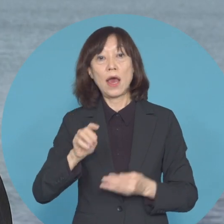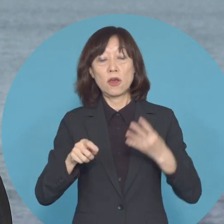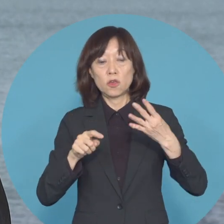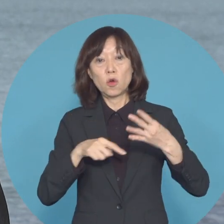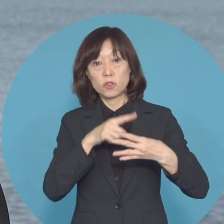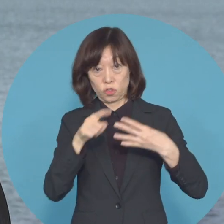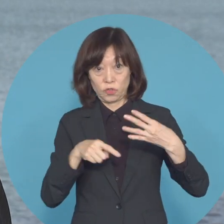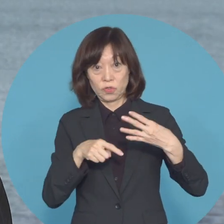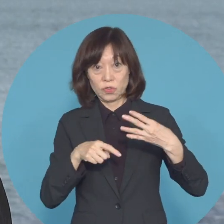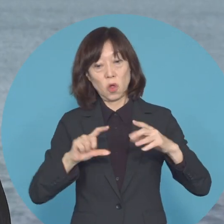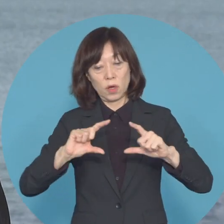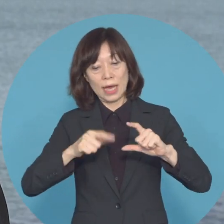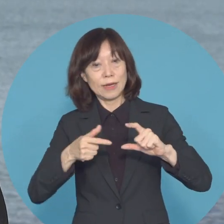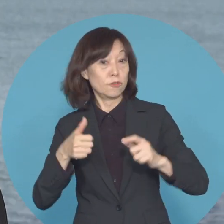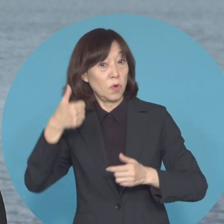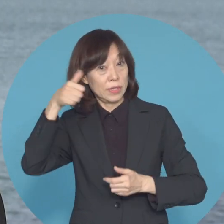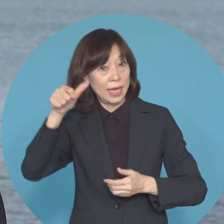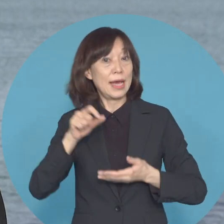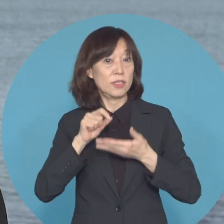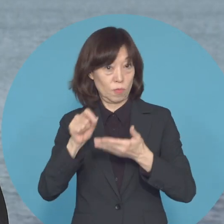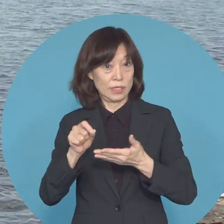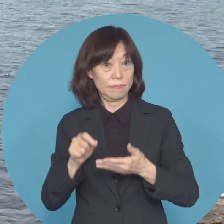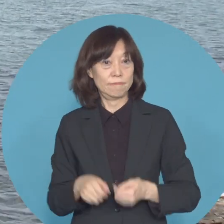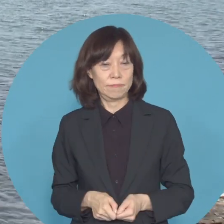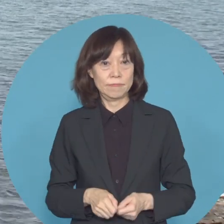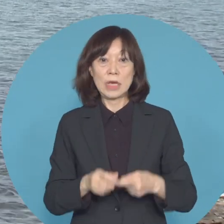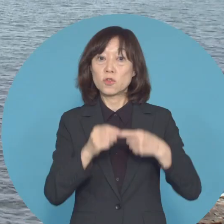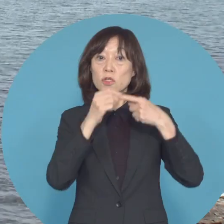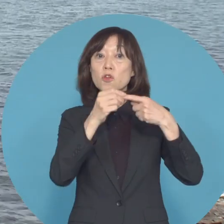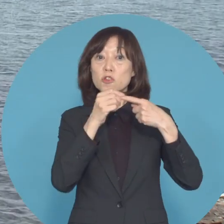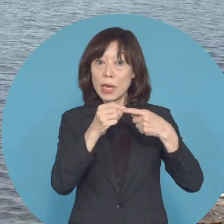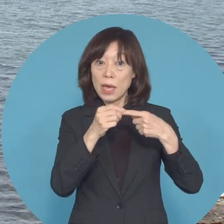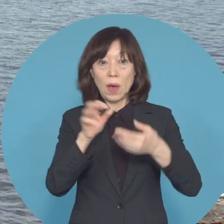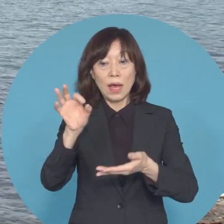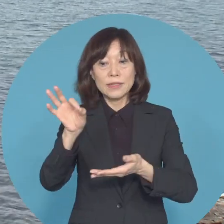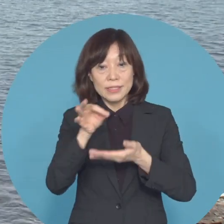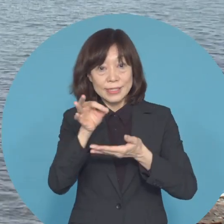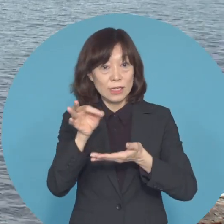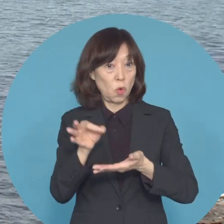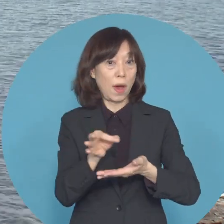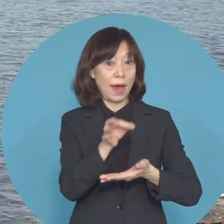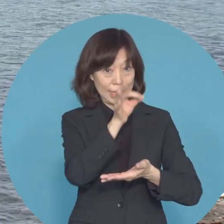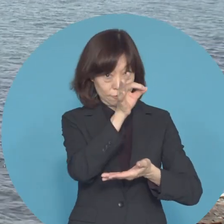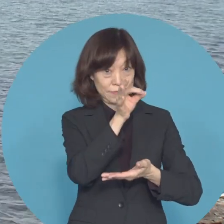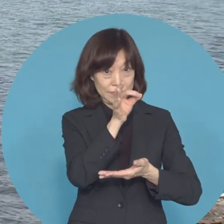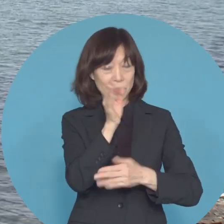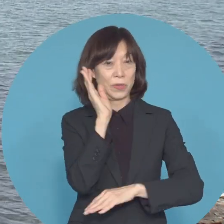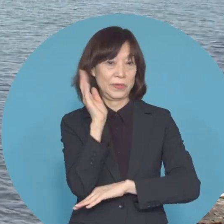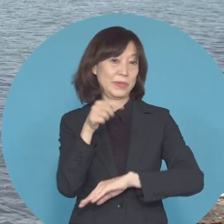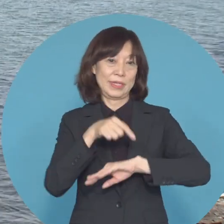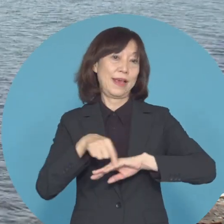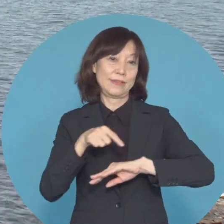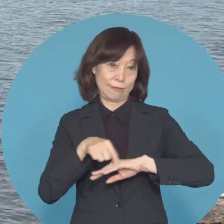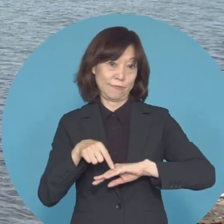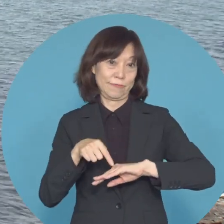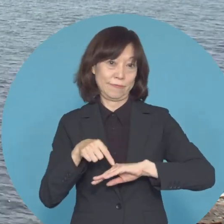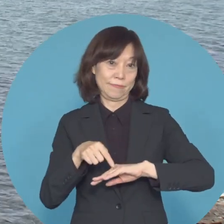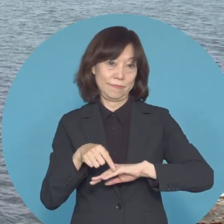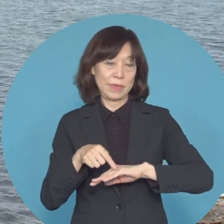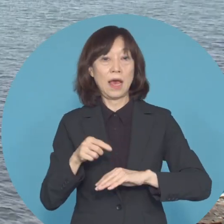4つの改革を提案します。1つ目は賃金を引き上げる政策です